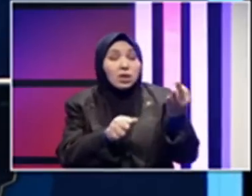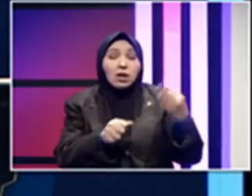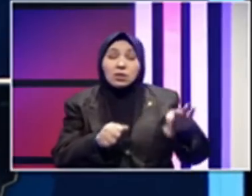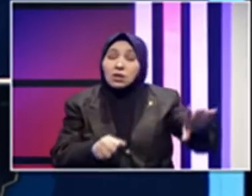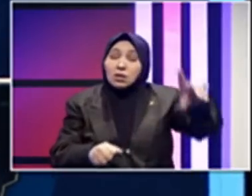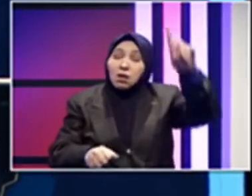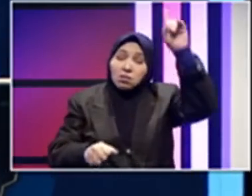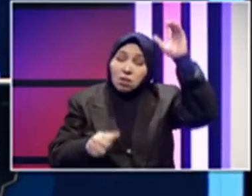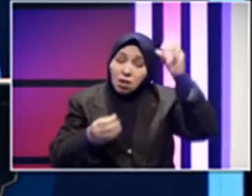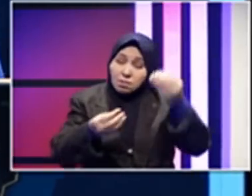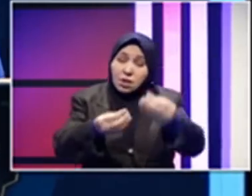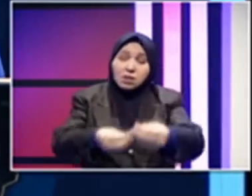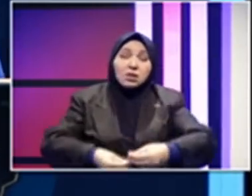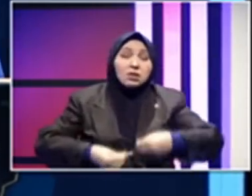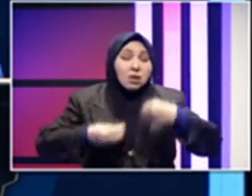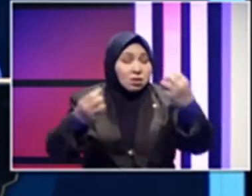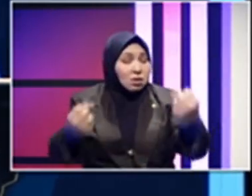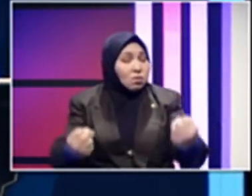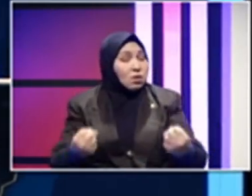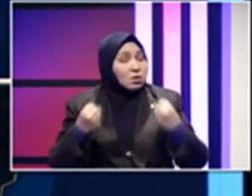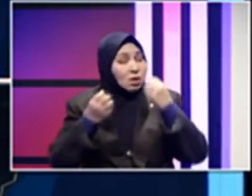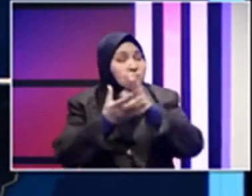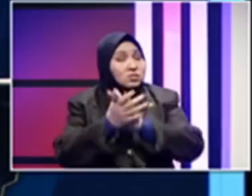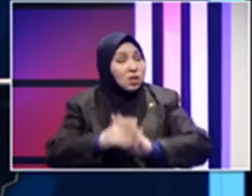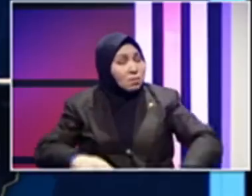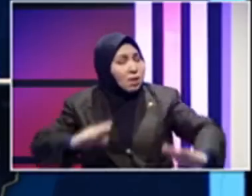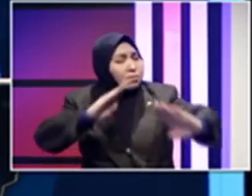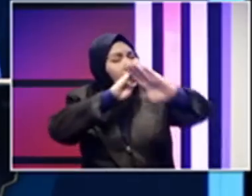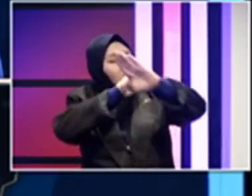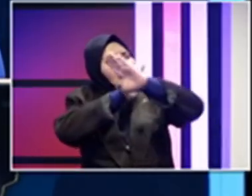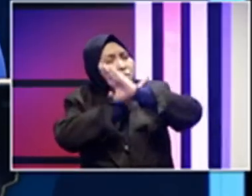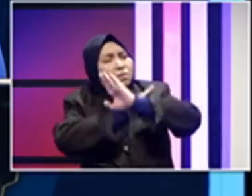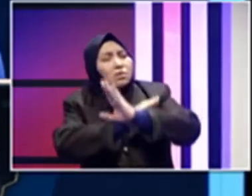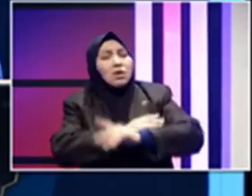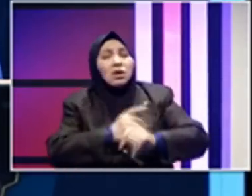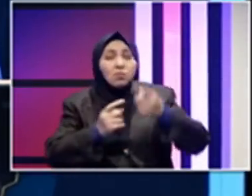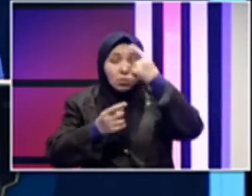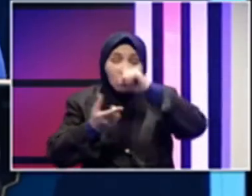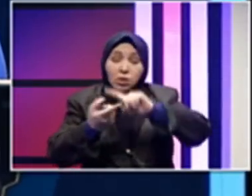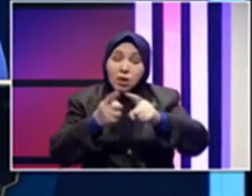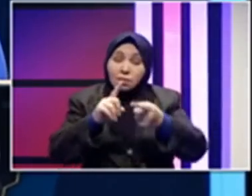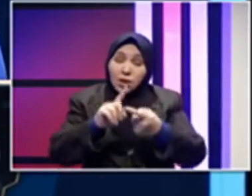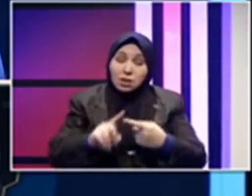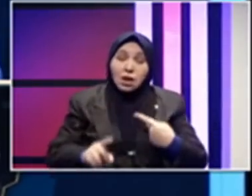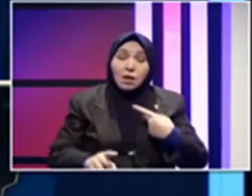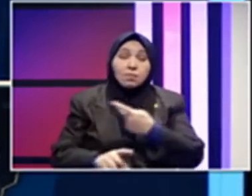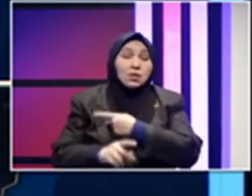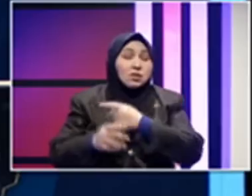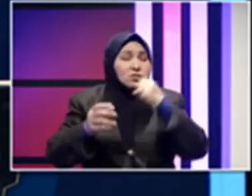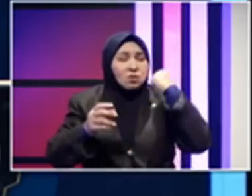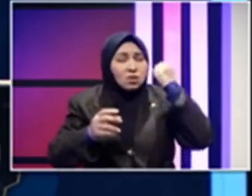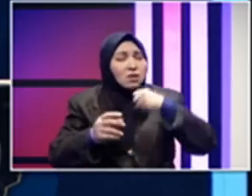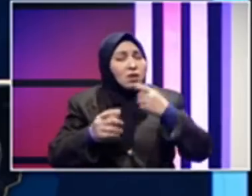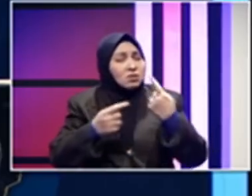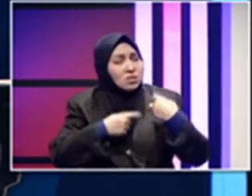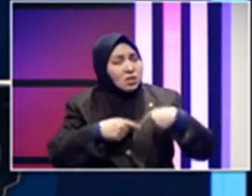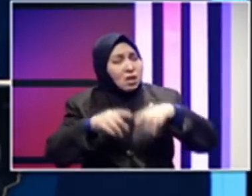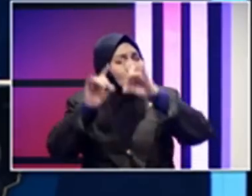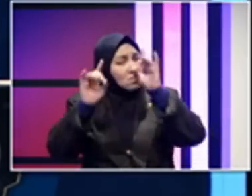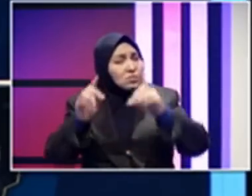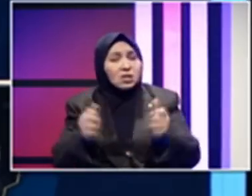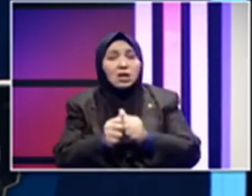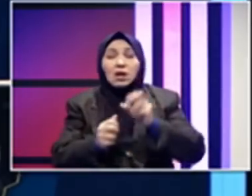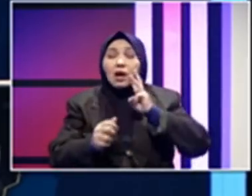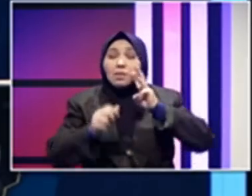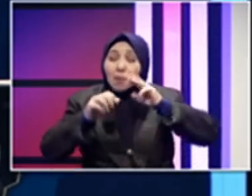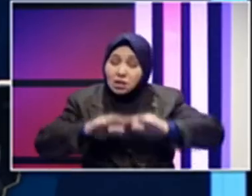Kurnia keselamatan, kekuatan, kemudahan, perlindungan buat sahabat-sahabat kami, saudara mara kami yang kini sedang diuji dengan banjir,